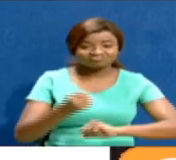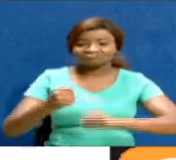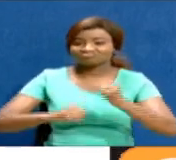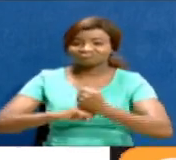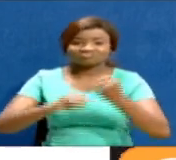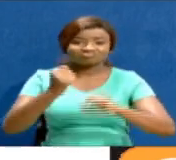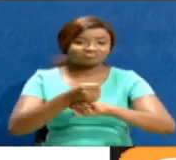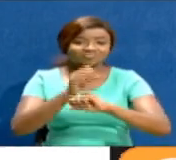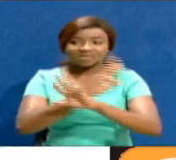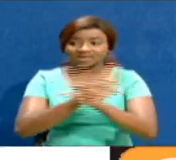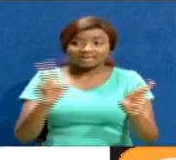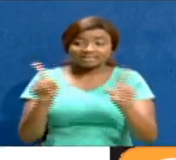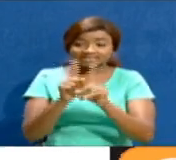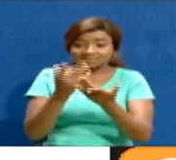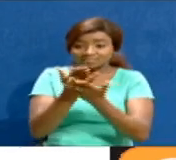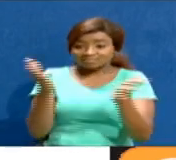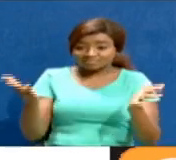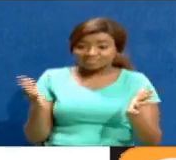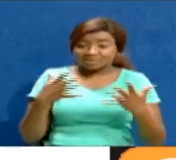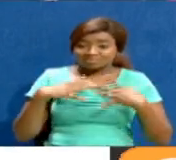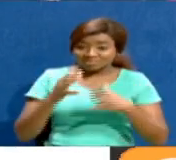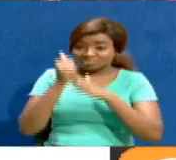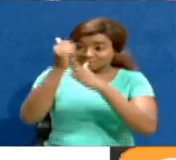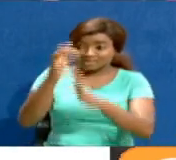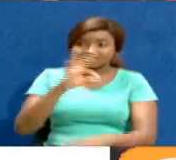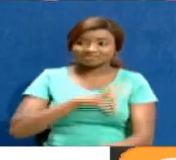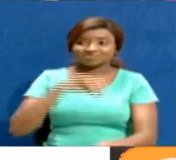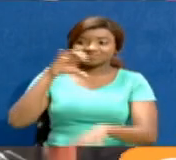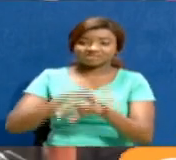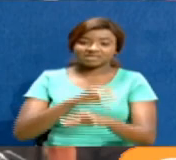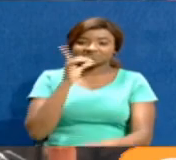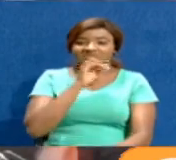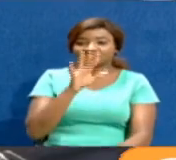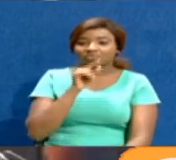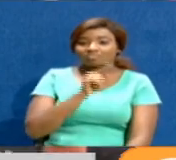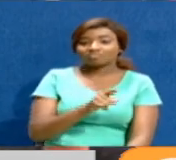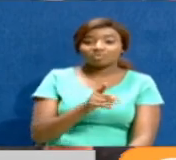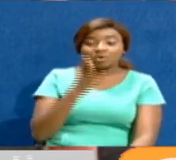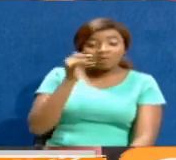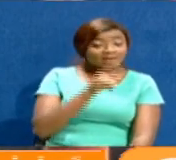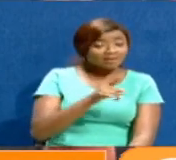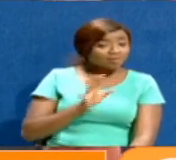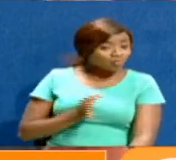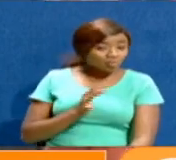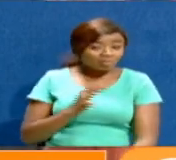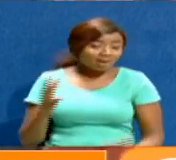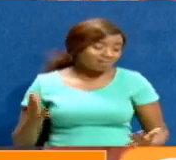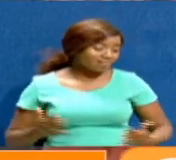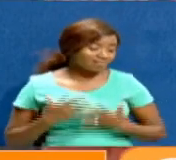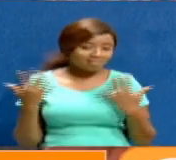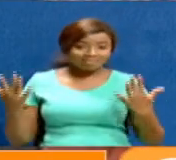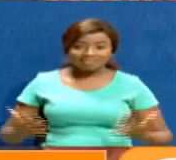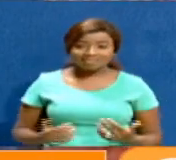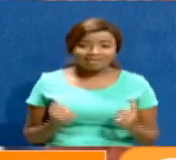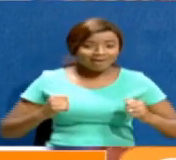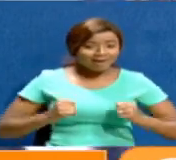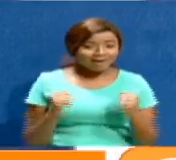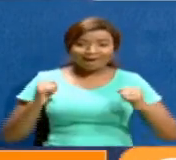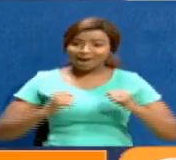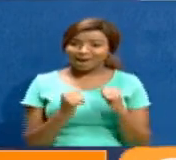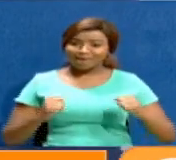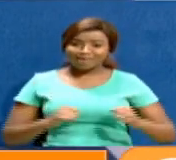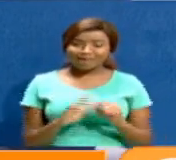akisimulia alivyofaidi kutokana na juhudi zake. Mama alikuwa ni mcheshi, anayependa watu